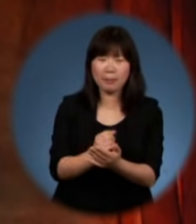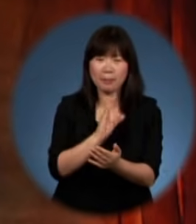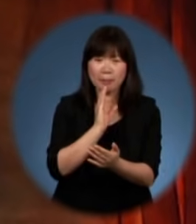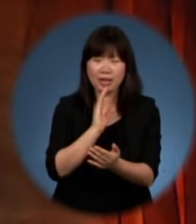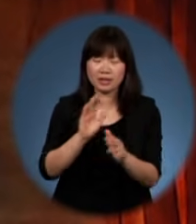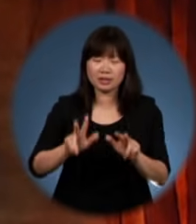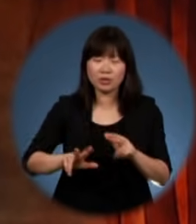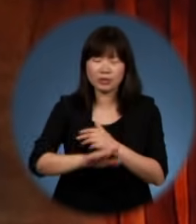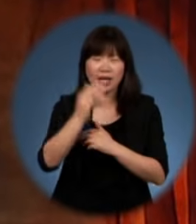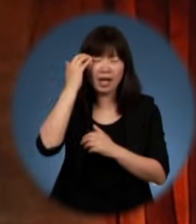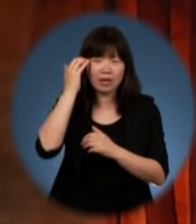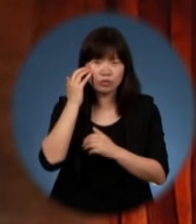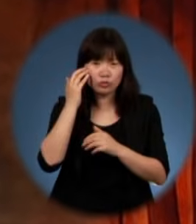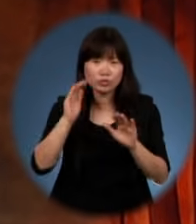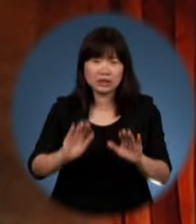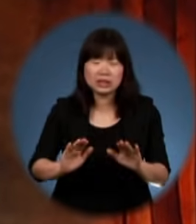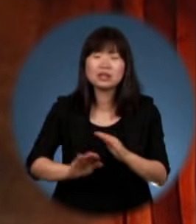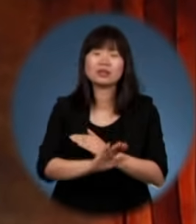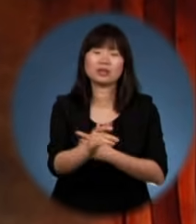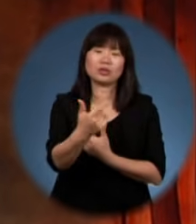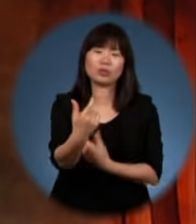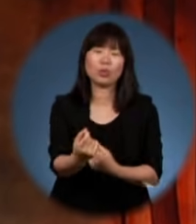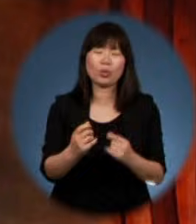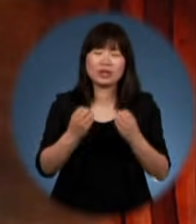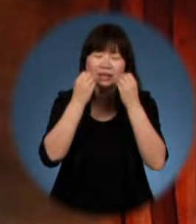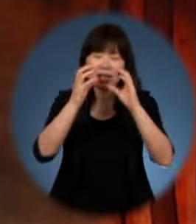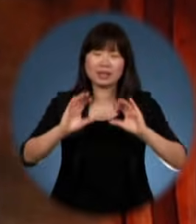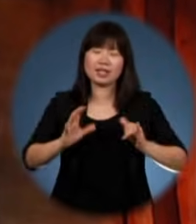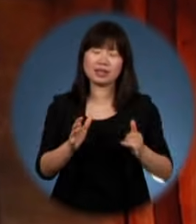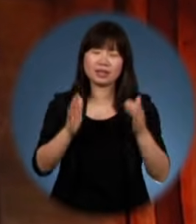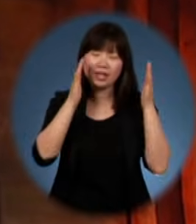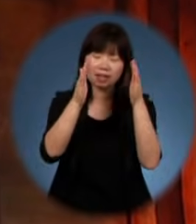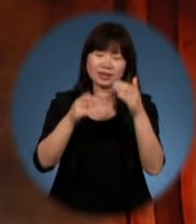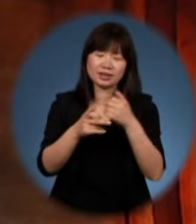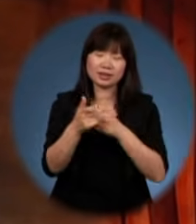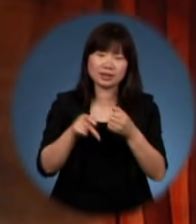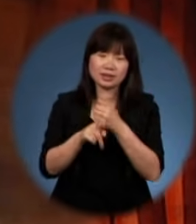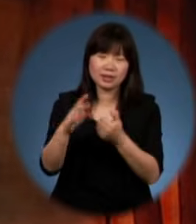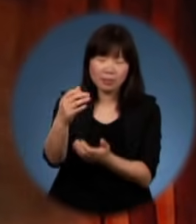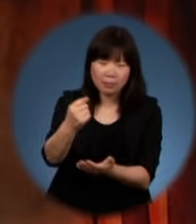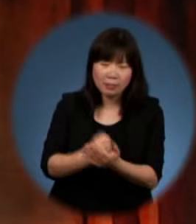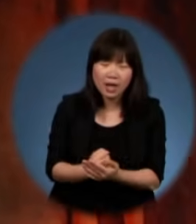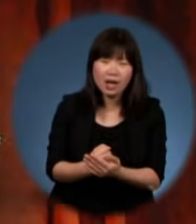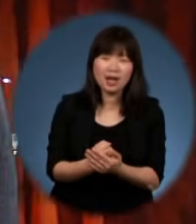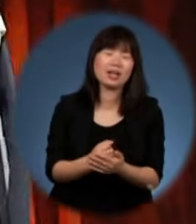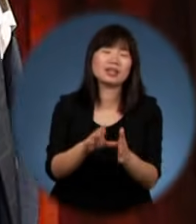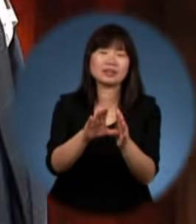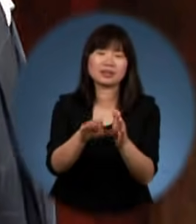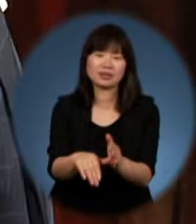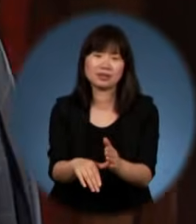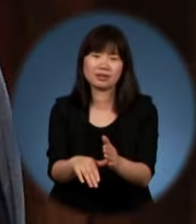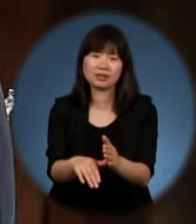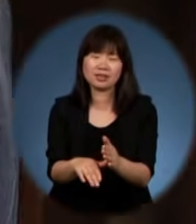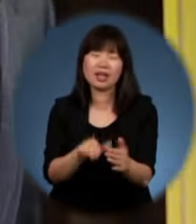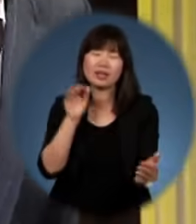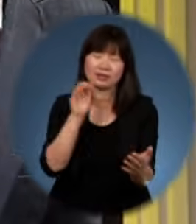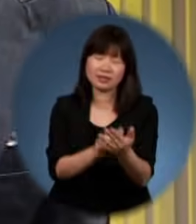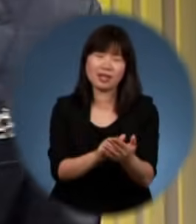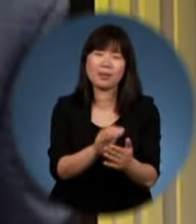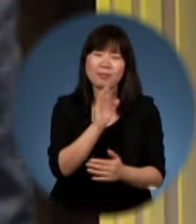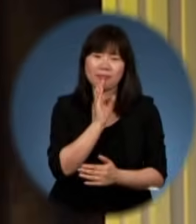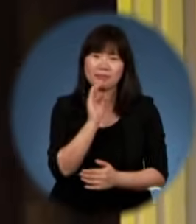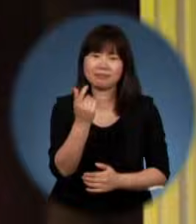우리 대한민국 또 우리도 이제 세상을 향해 그건 뜻을 품을 만한 시대의 또 단